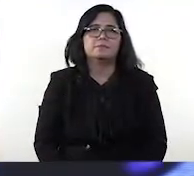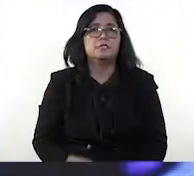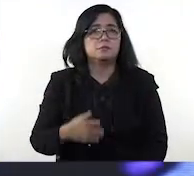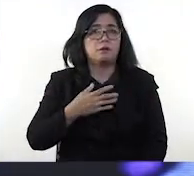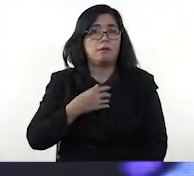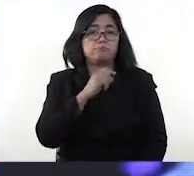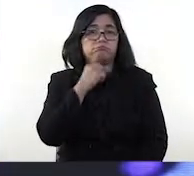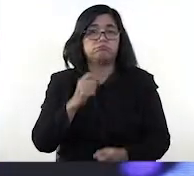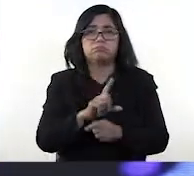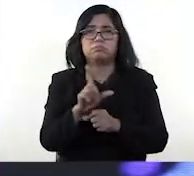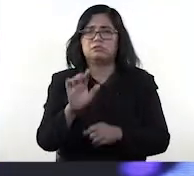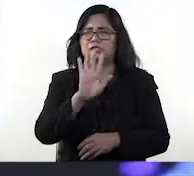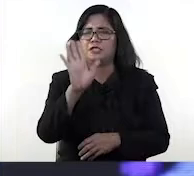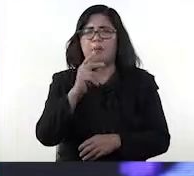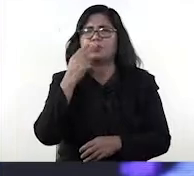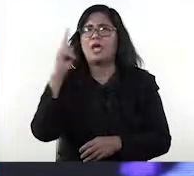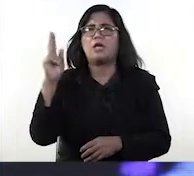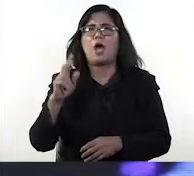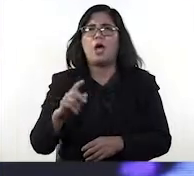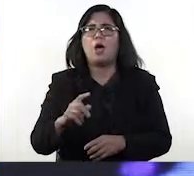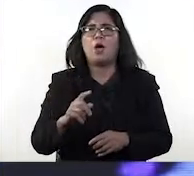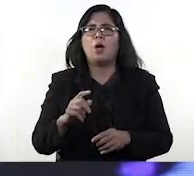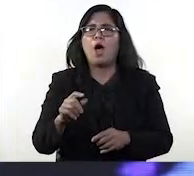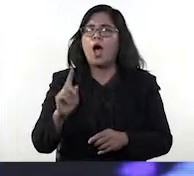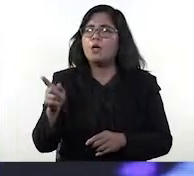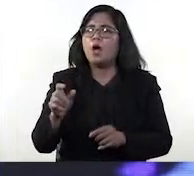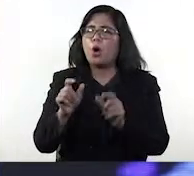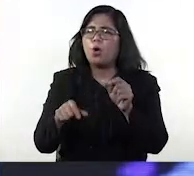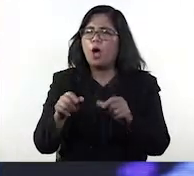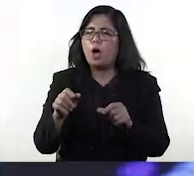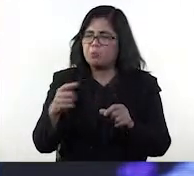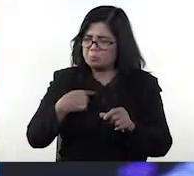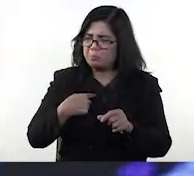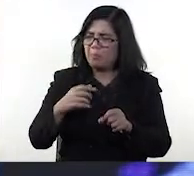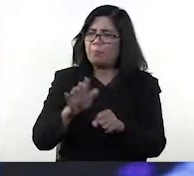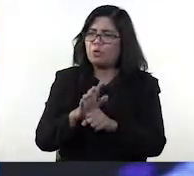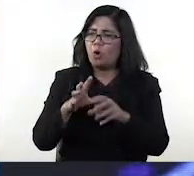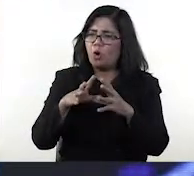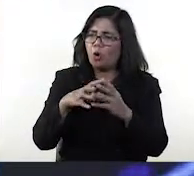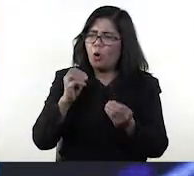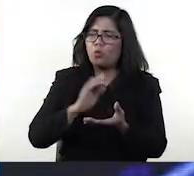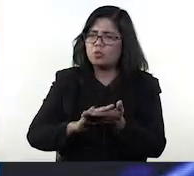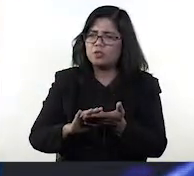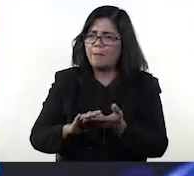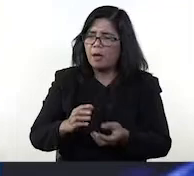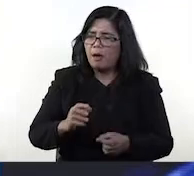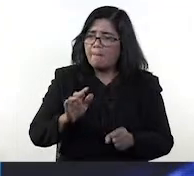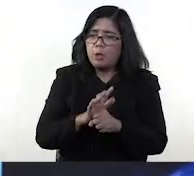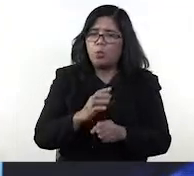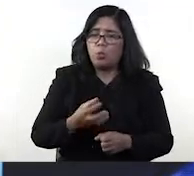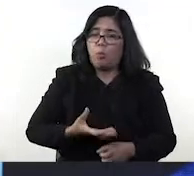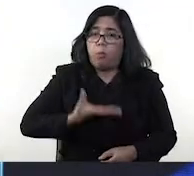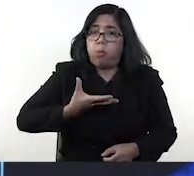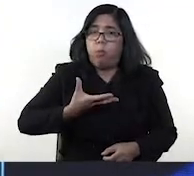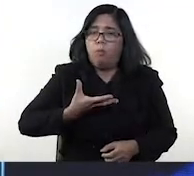saya tidak percaya Hai orang menyebut dirinya dipenuhi dengan roh Allah naik penuh dengan amarah maki yang